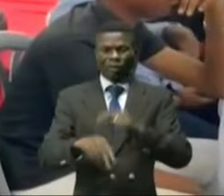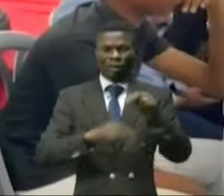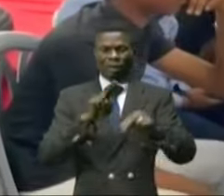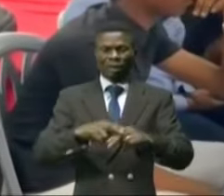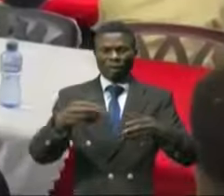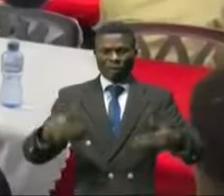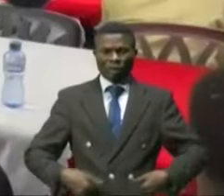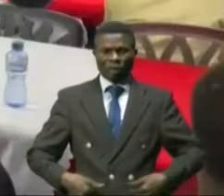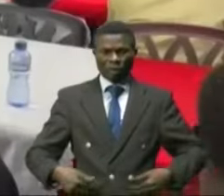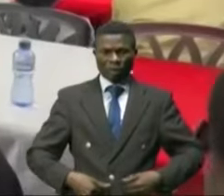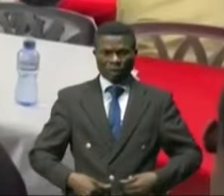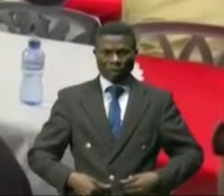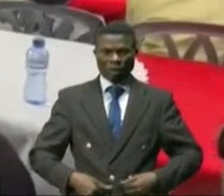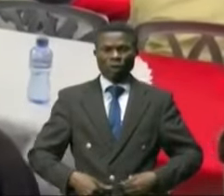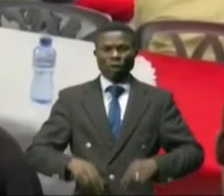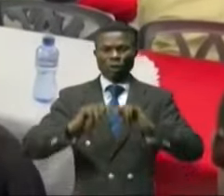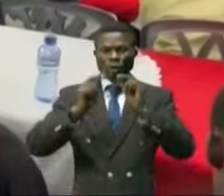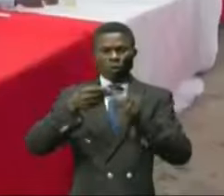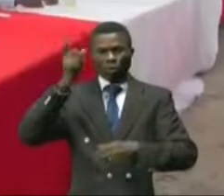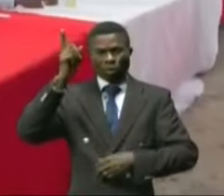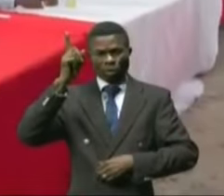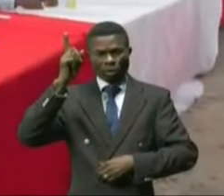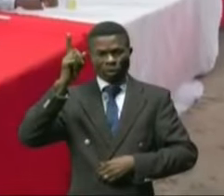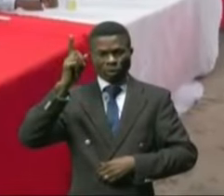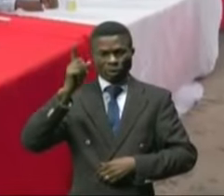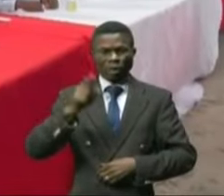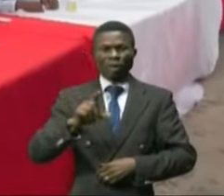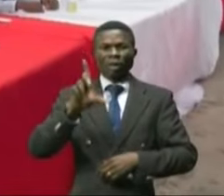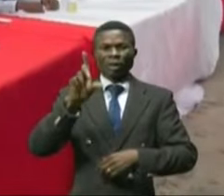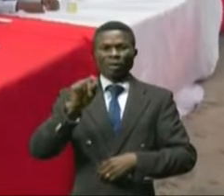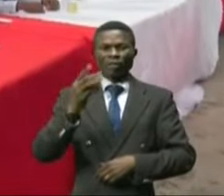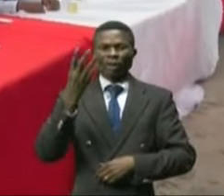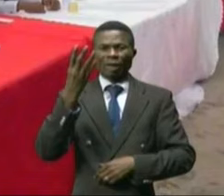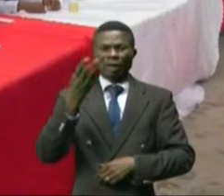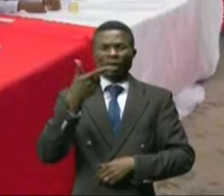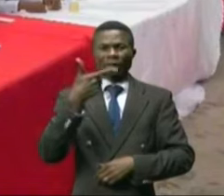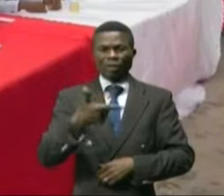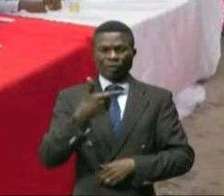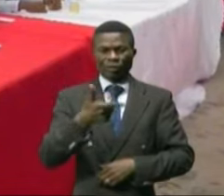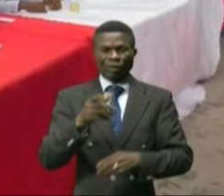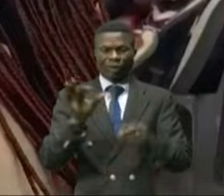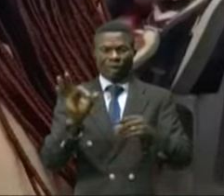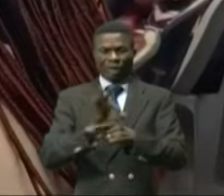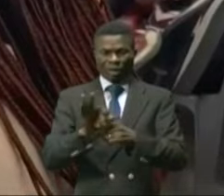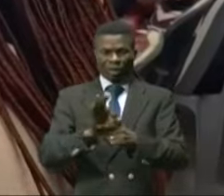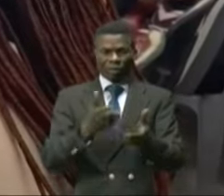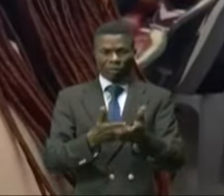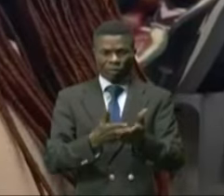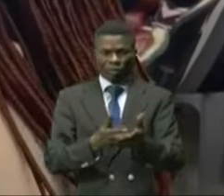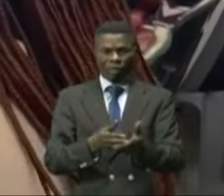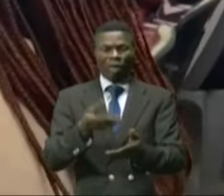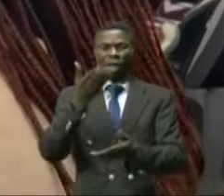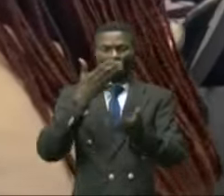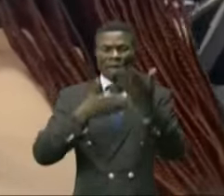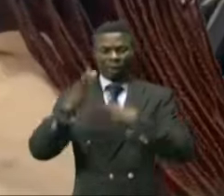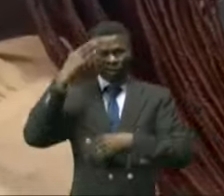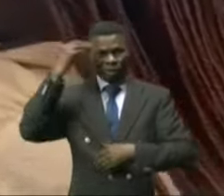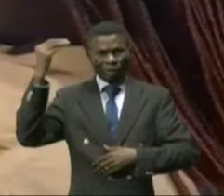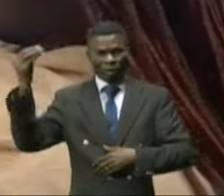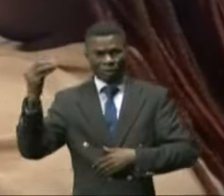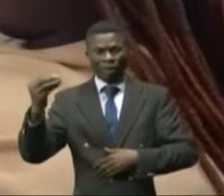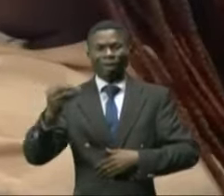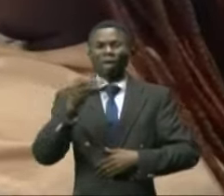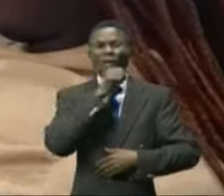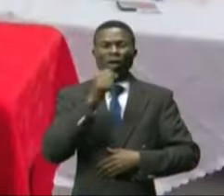a vécu son premier café politique samedi 24 février 2024. Cet atelier constitue un cadre d'échange entre nouveaux et